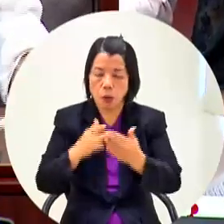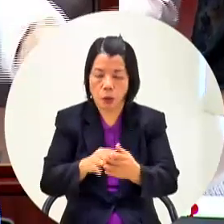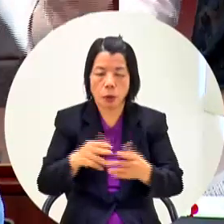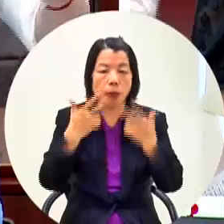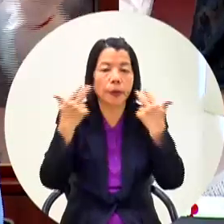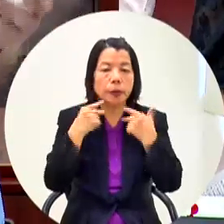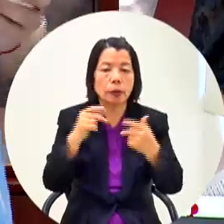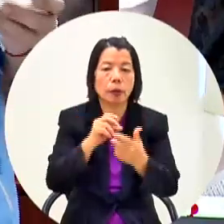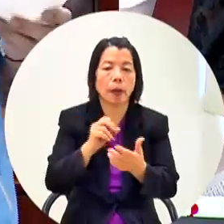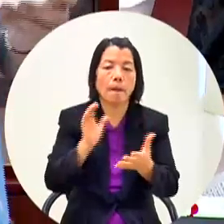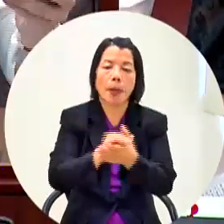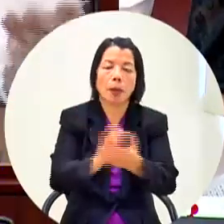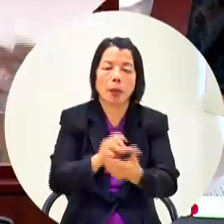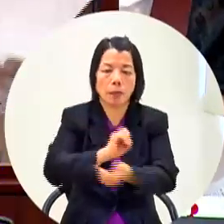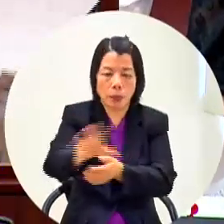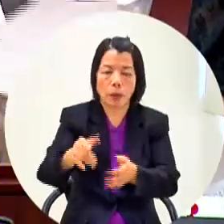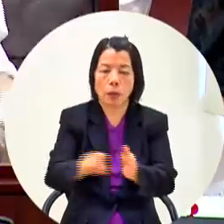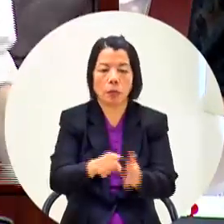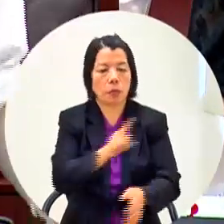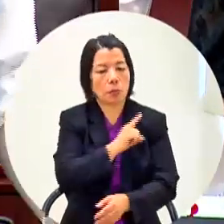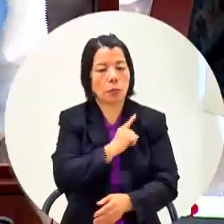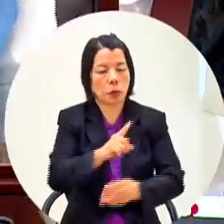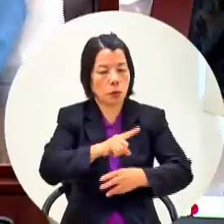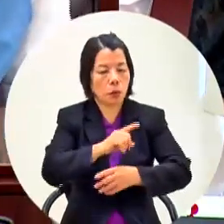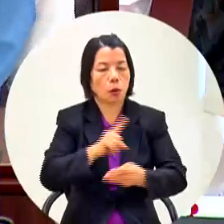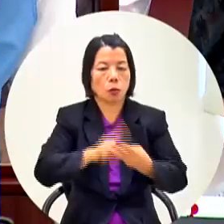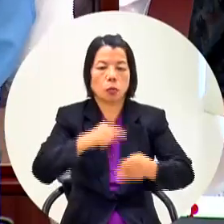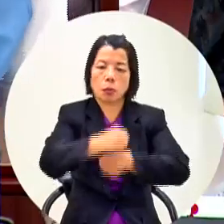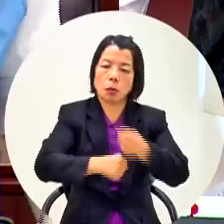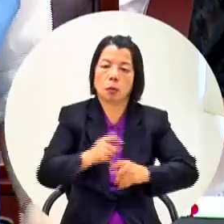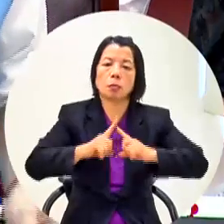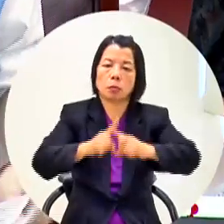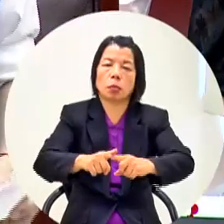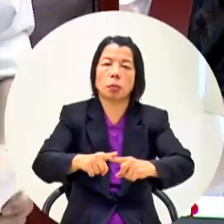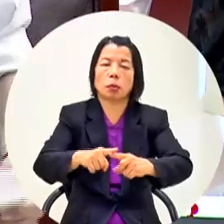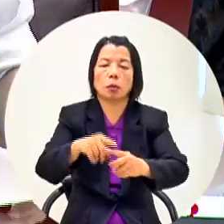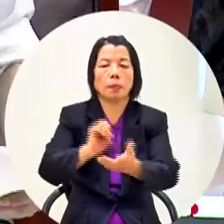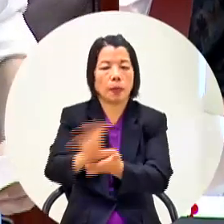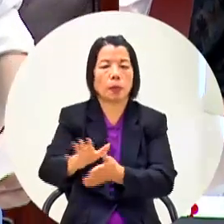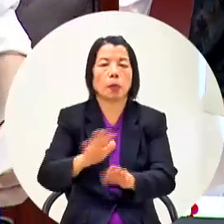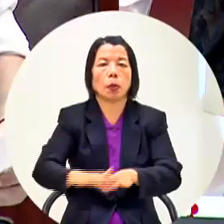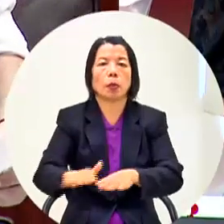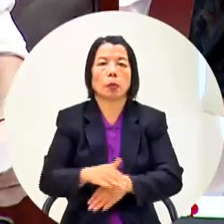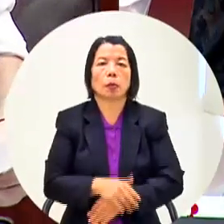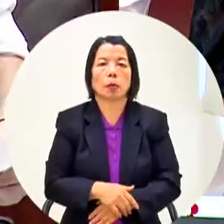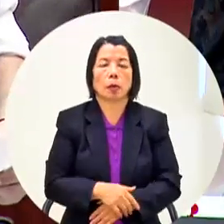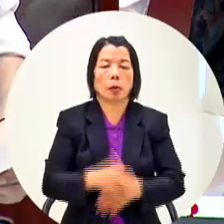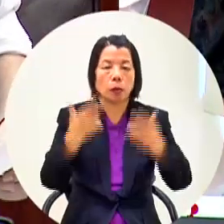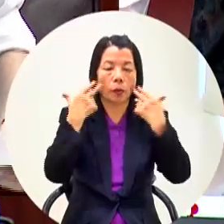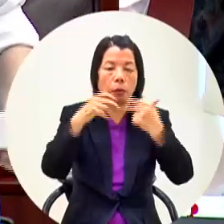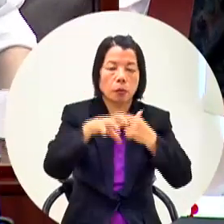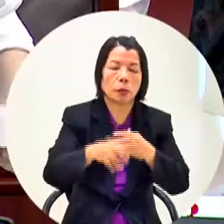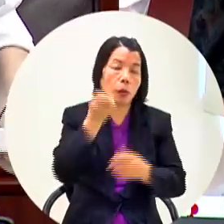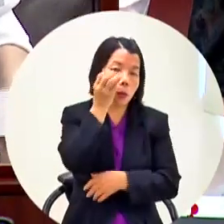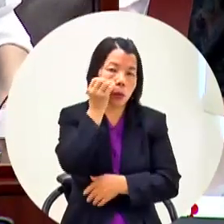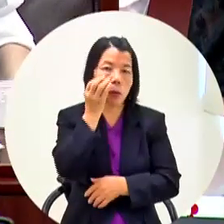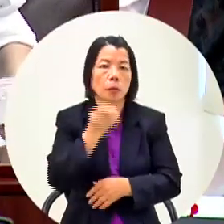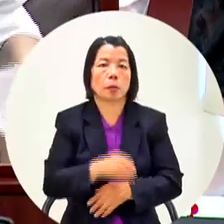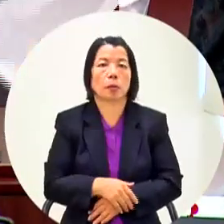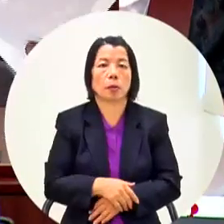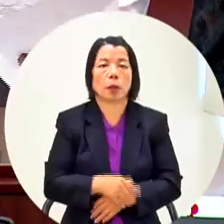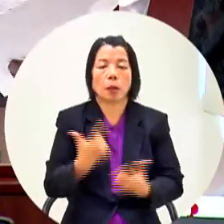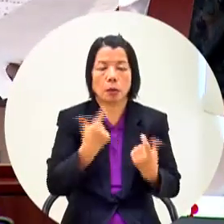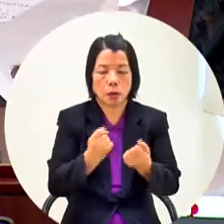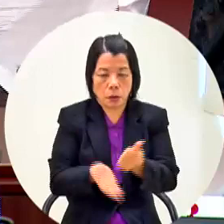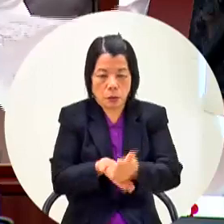告，所以不用你们来，我们主动会过去跟你报告一点是这样子。另外，原住民区的观光，我们还是鼓